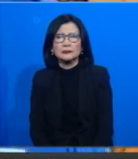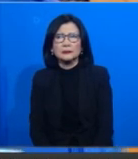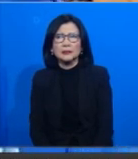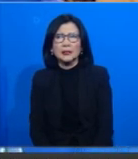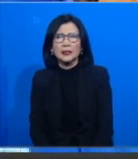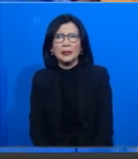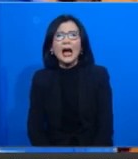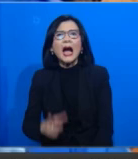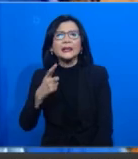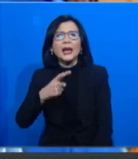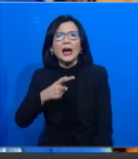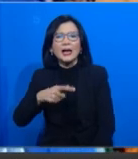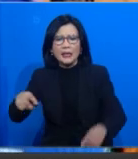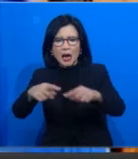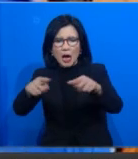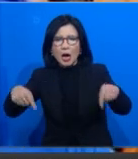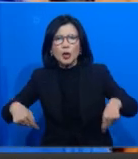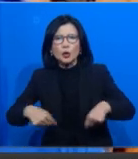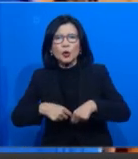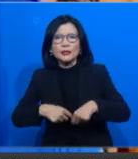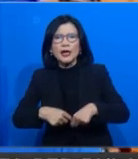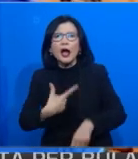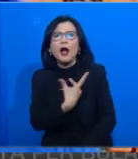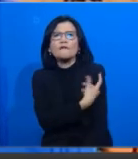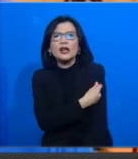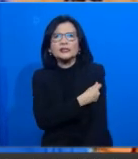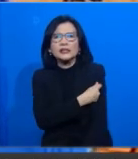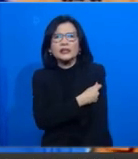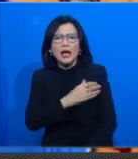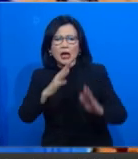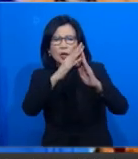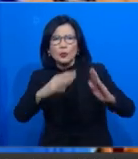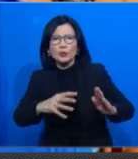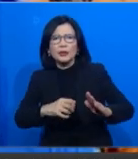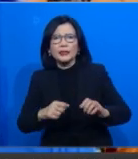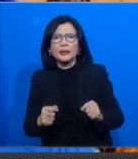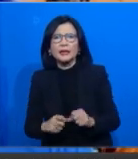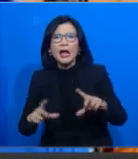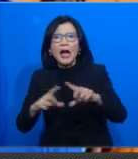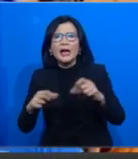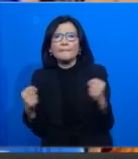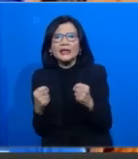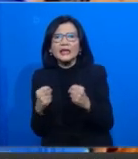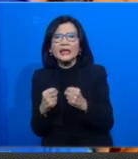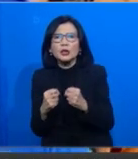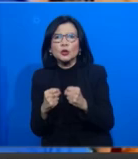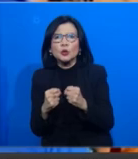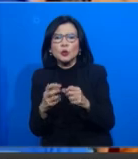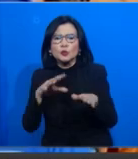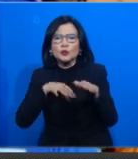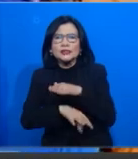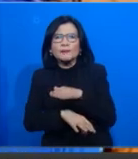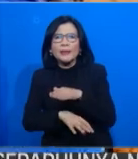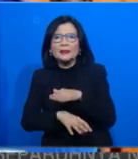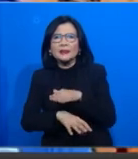freezer taksir, titik api dari bawah, dari alat pendingin untuk penyimpanan taksir. Diduga di